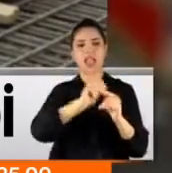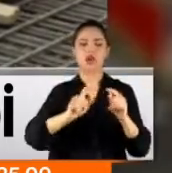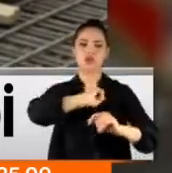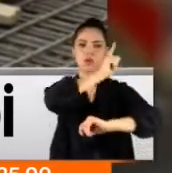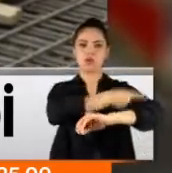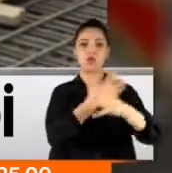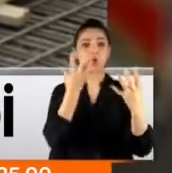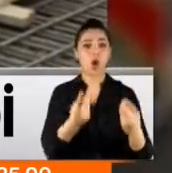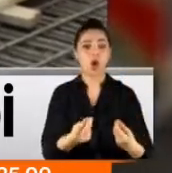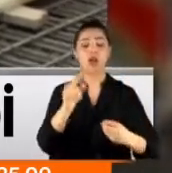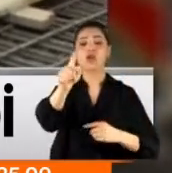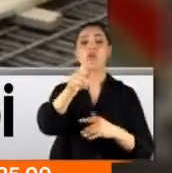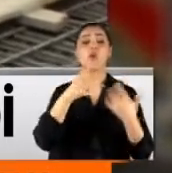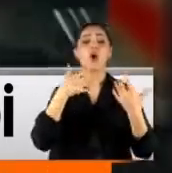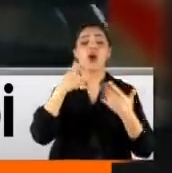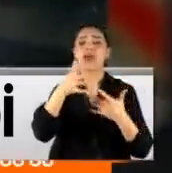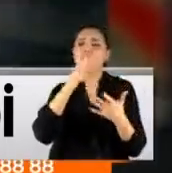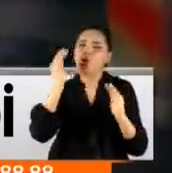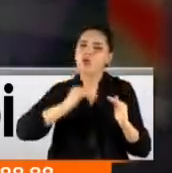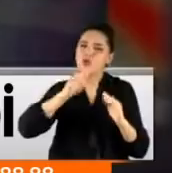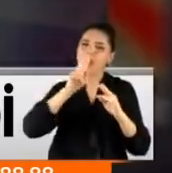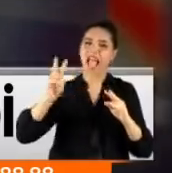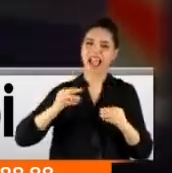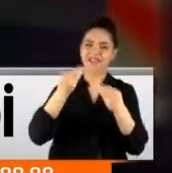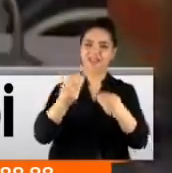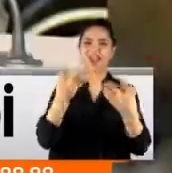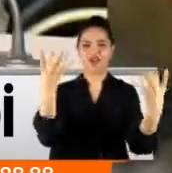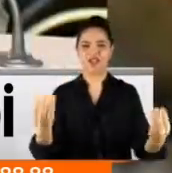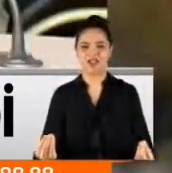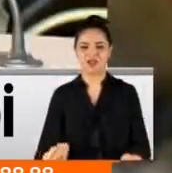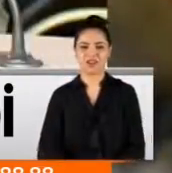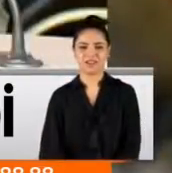güçlendirecek. Tüketiciye de ucuz elektriğe erişim sağlayacak.